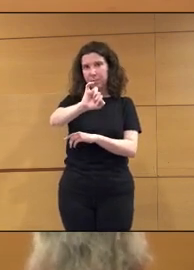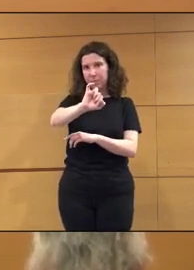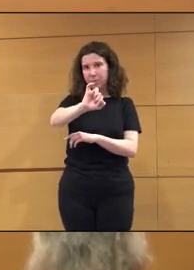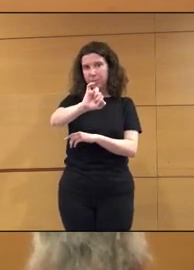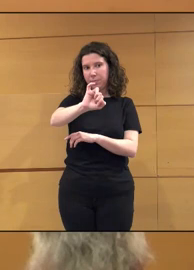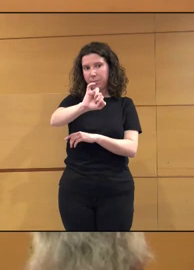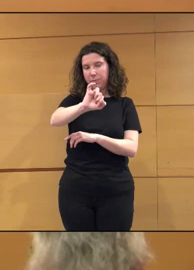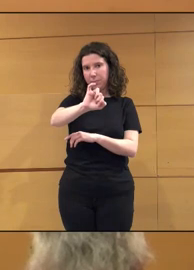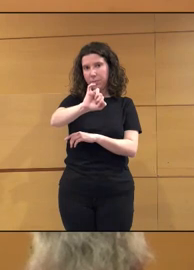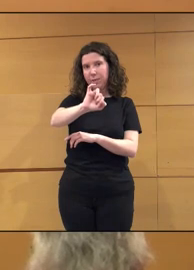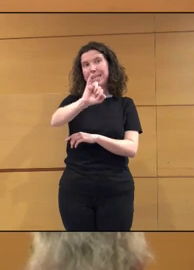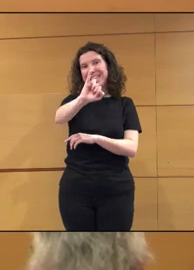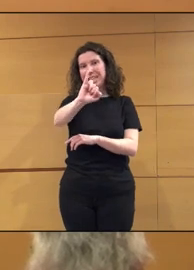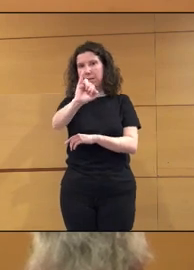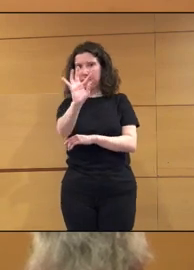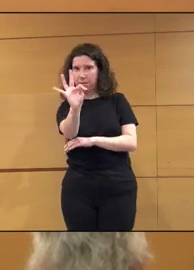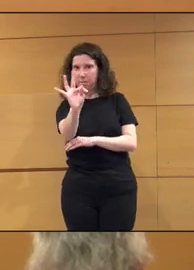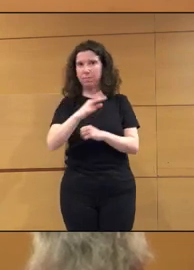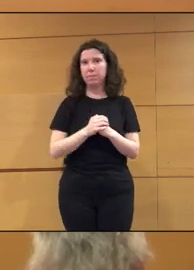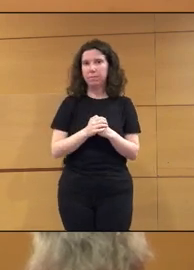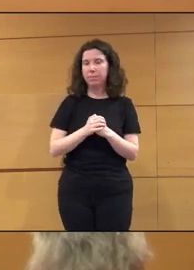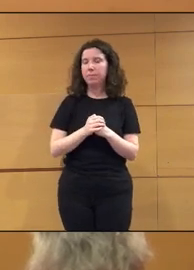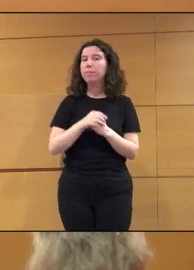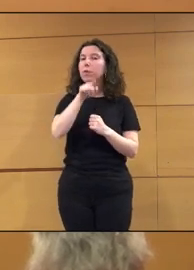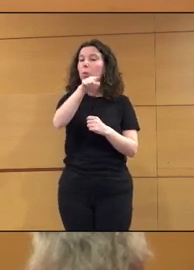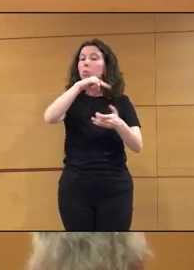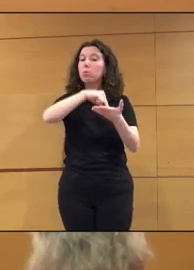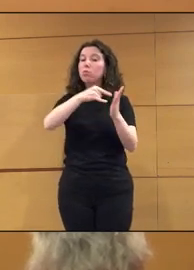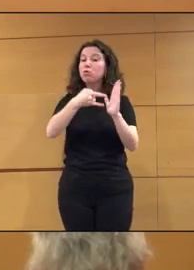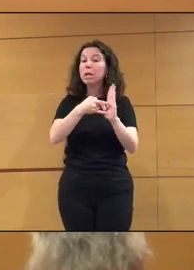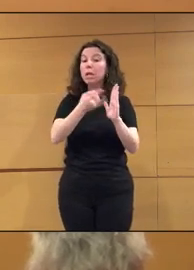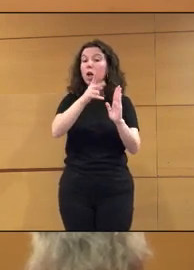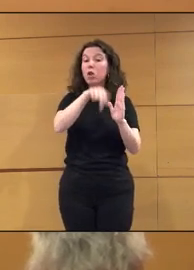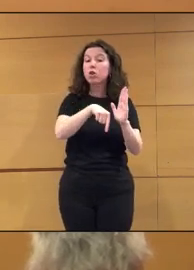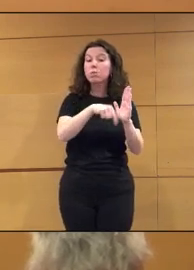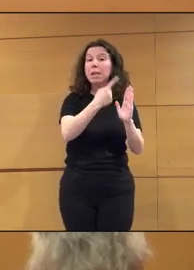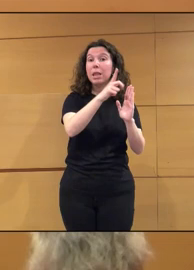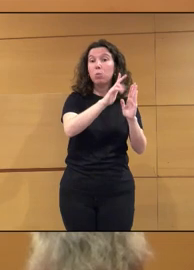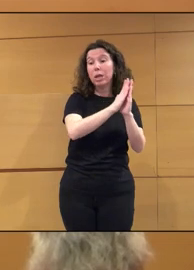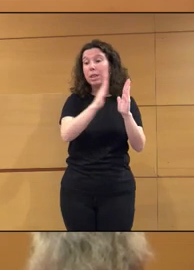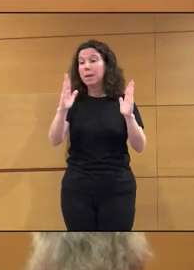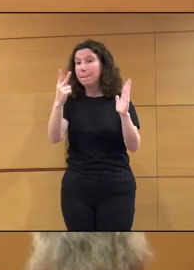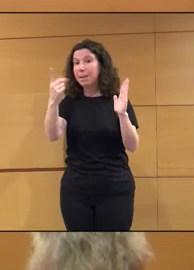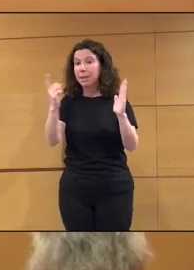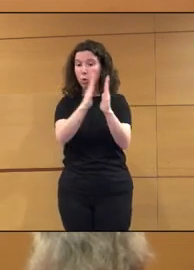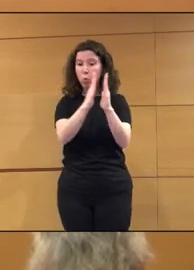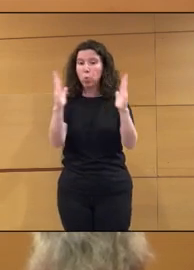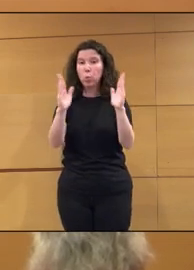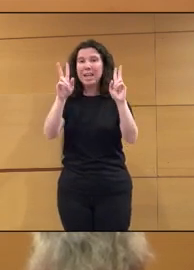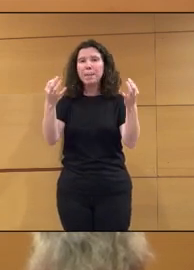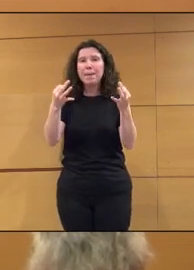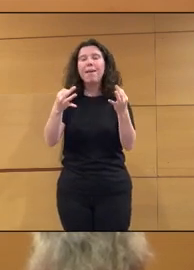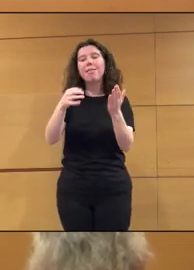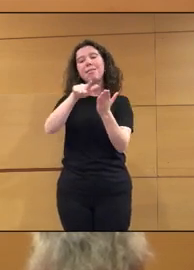E-A-S-I-T, EASYT, que és un projecte que vam fer del 2018 al 2021 sobre llenguatge entenedor, des de la